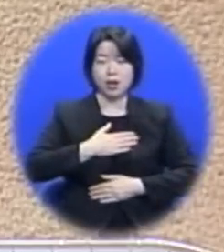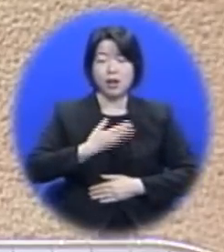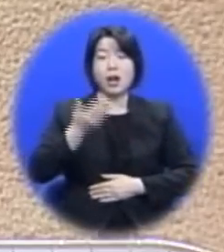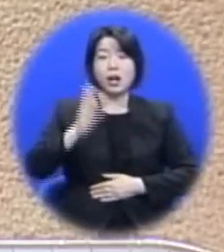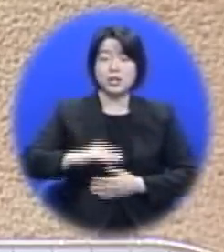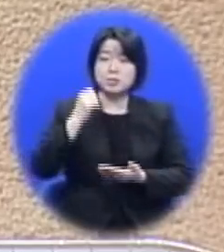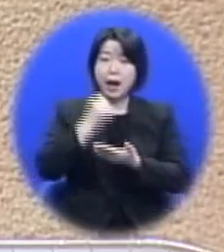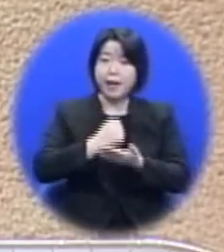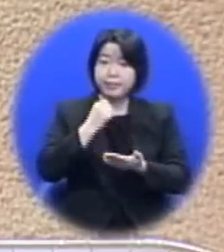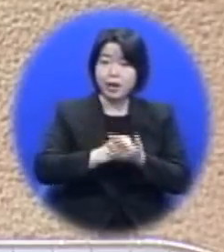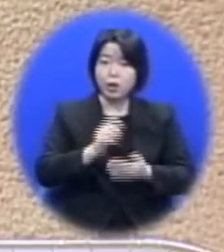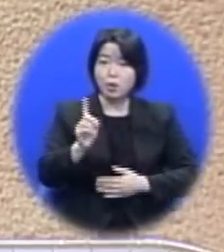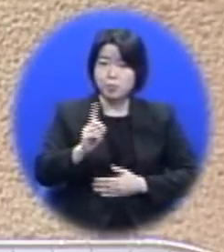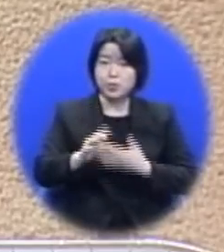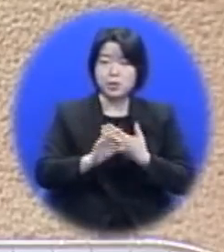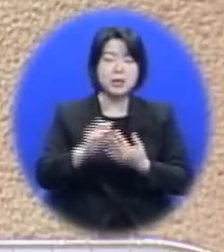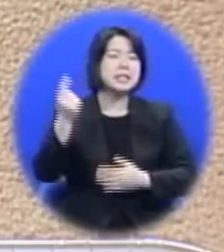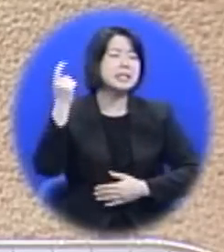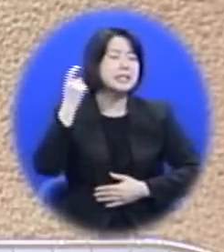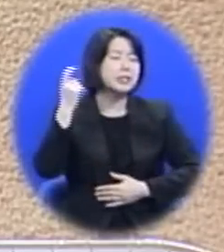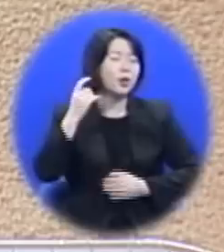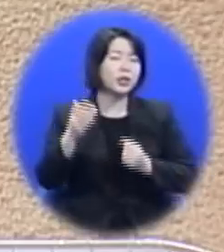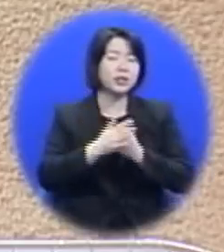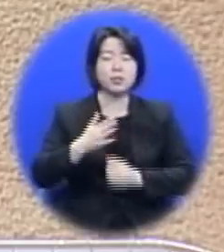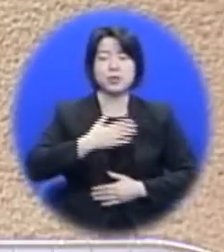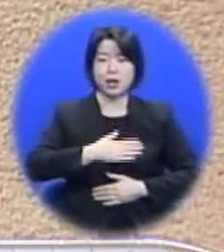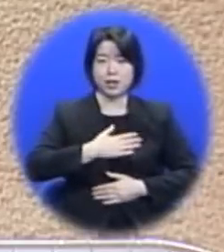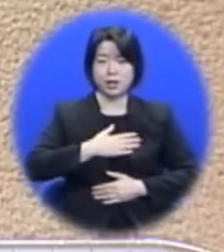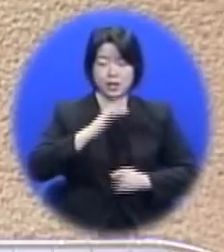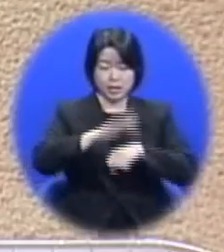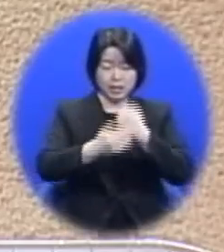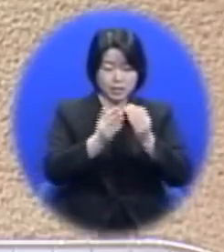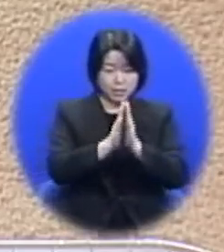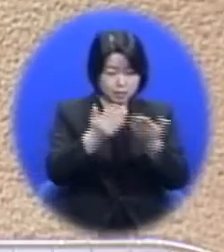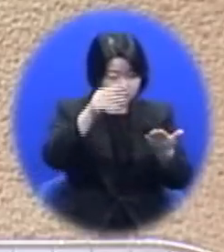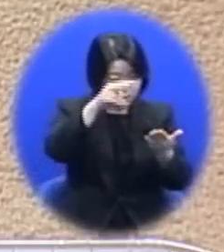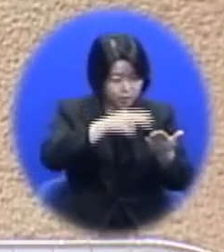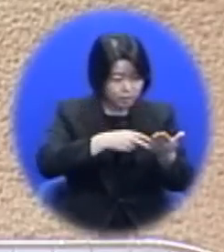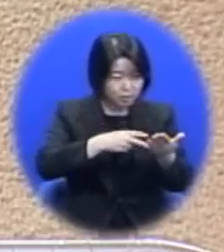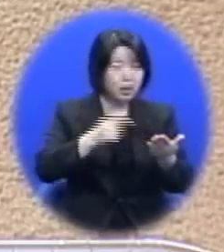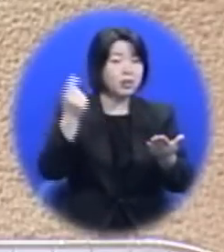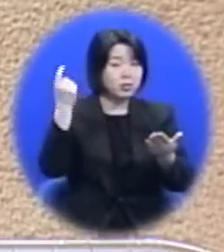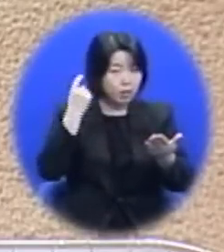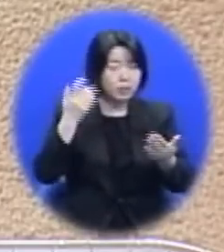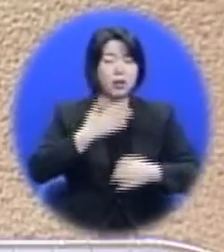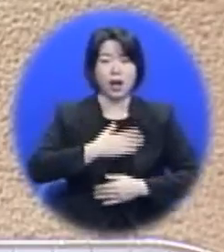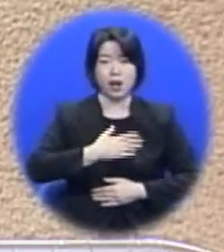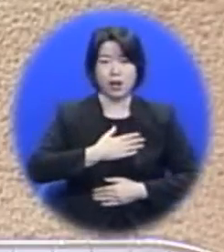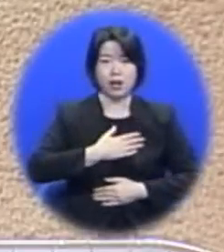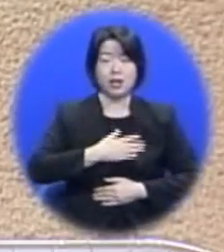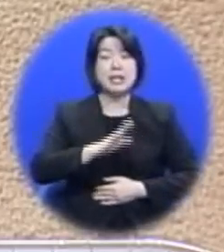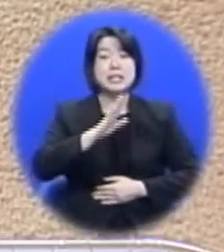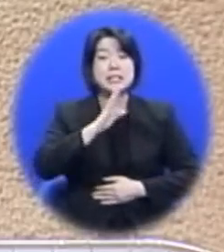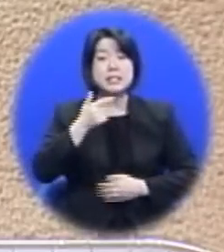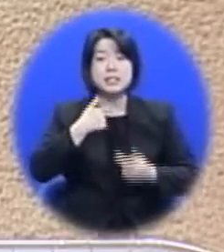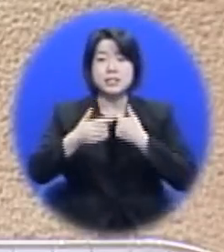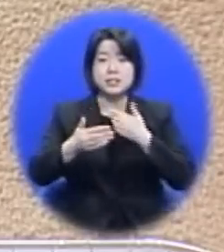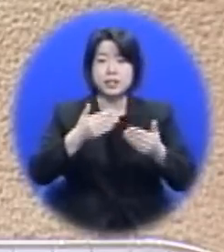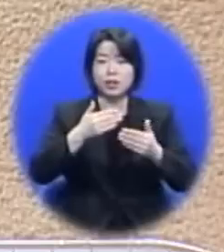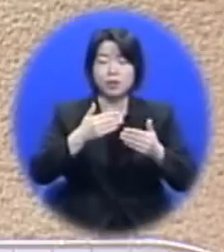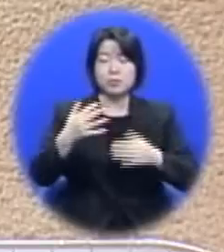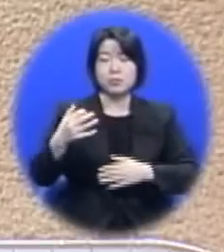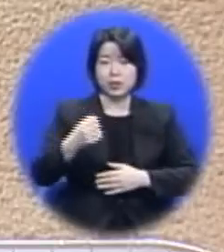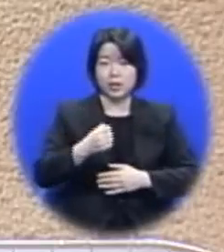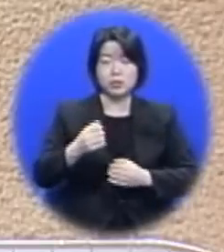안타까운 것은 들어서 아는 거예요. 들어서. 성경에서 읽어서 알고 들어서 아는 것뿐이에요. 실제로 체험해서 아는